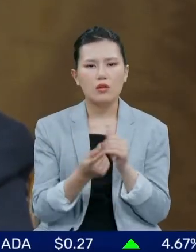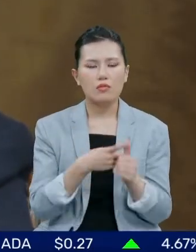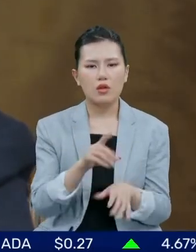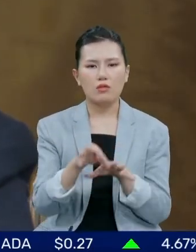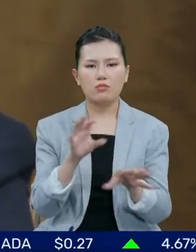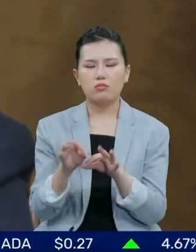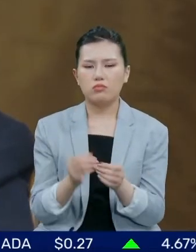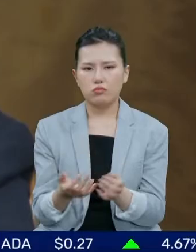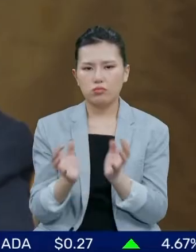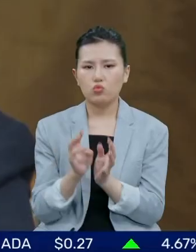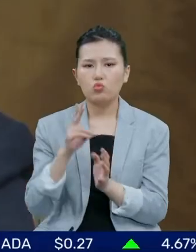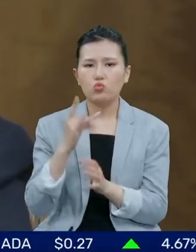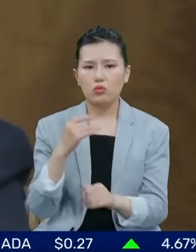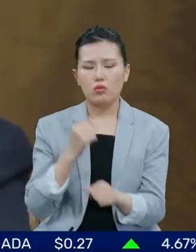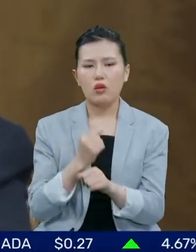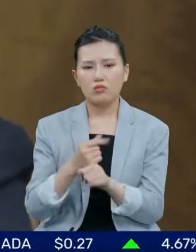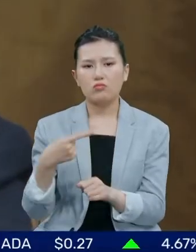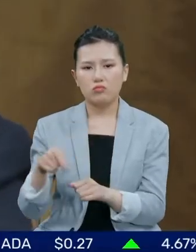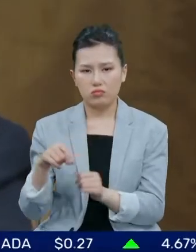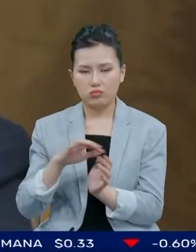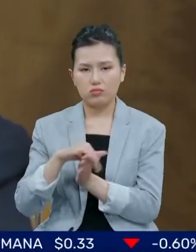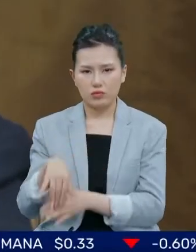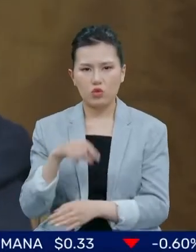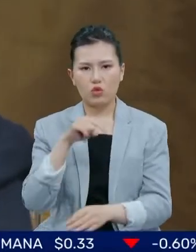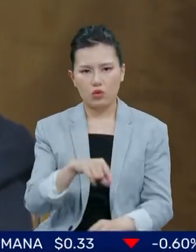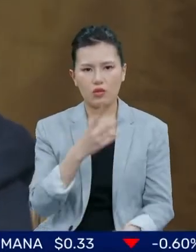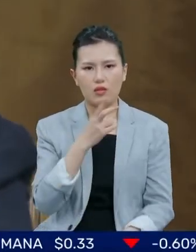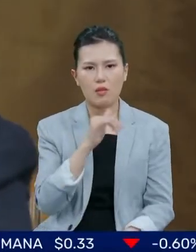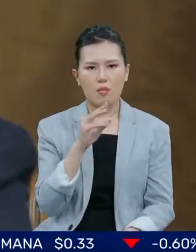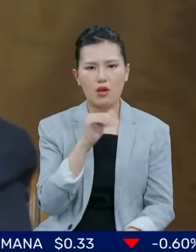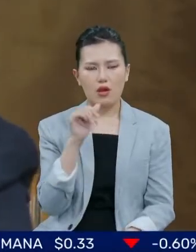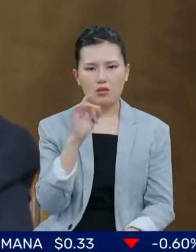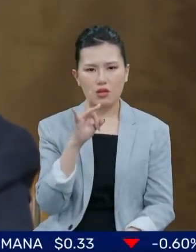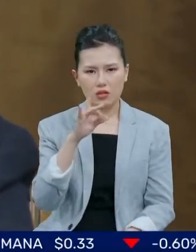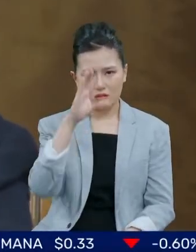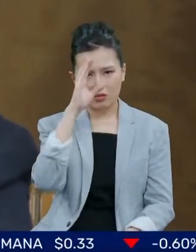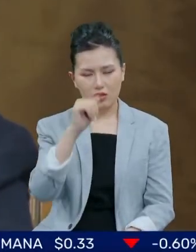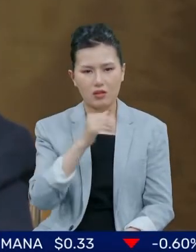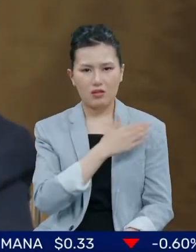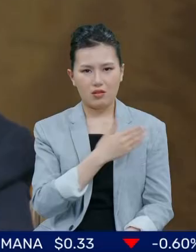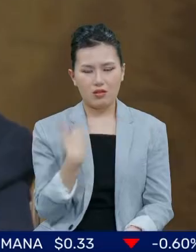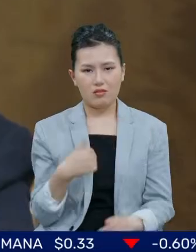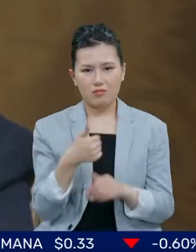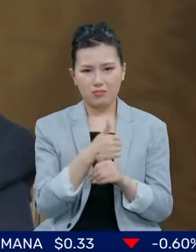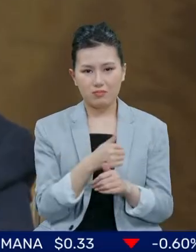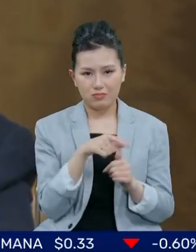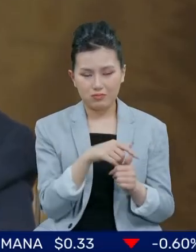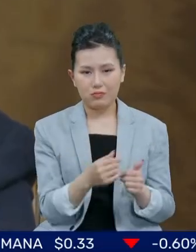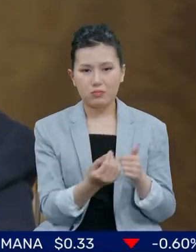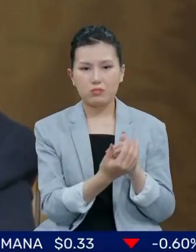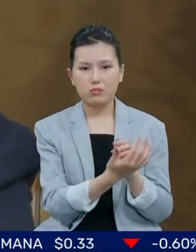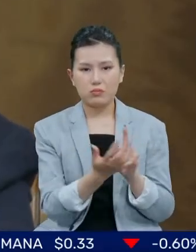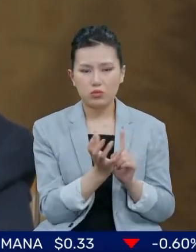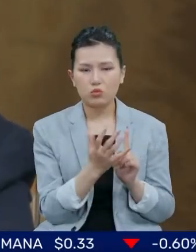ажилддаг. Ингэж хийдэг. А Нямбатар гишүүний сайдын ахарч байгаа ажлын хэсэг бол энэ сонсгол хийхэд